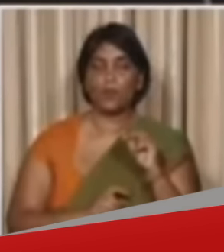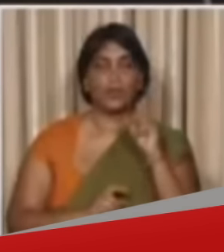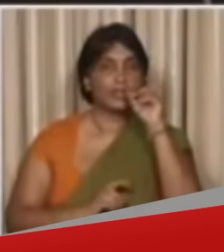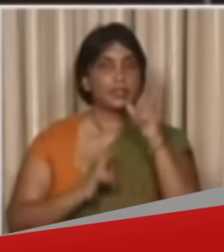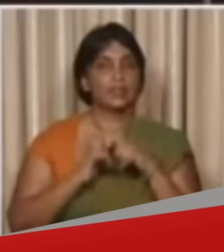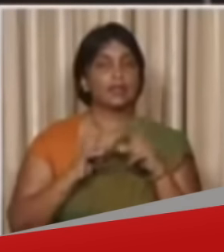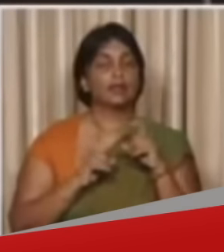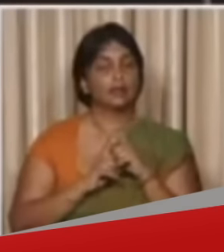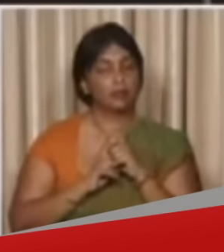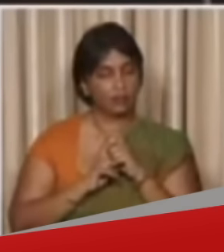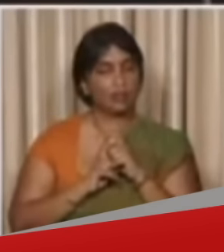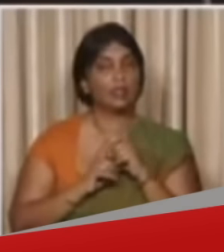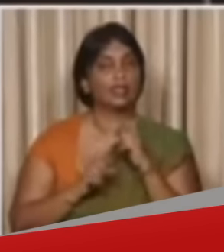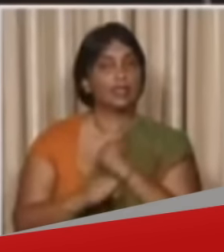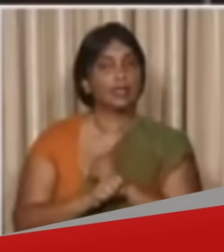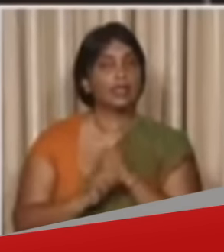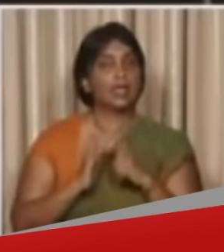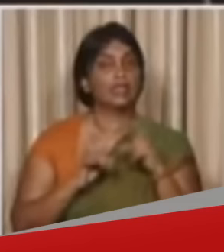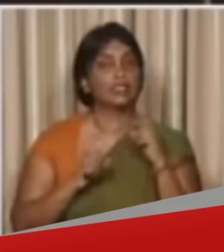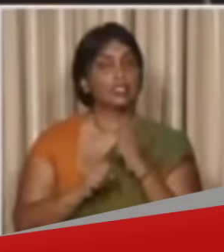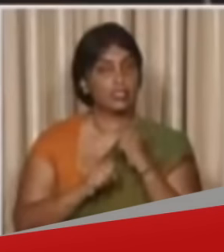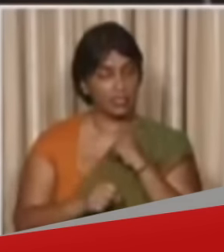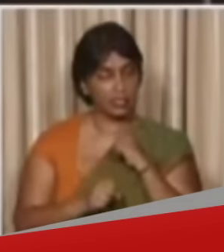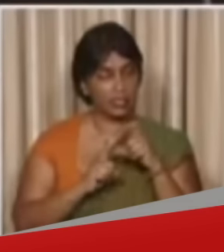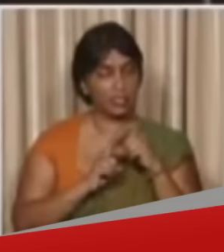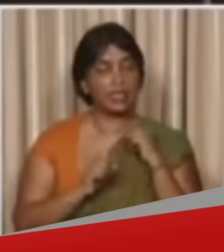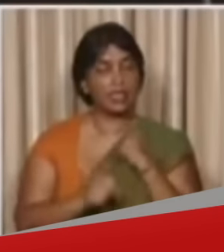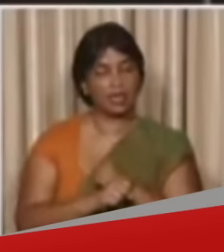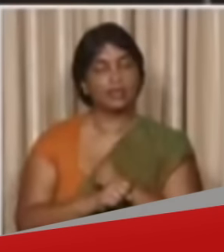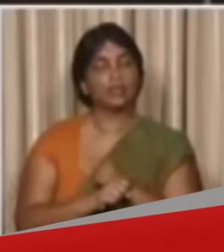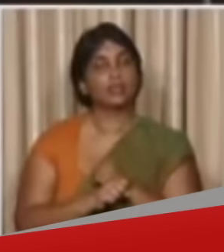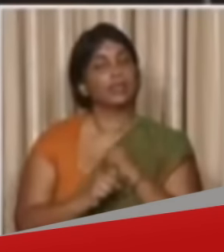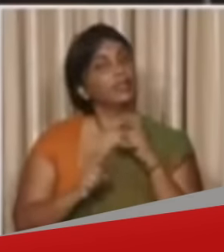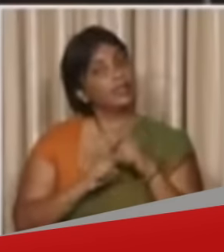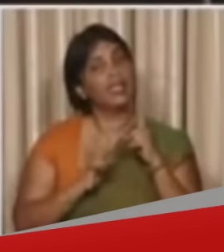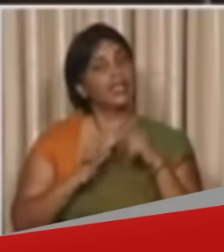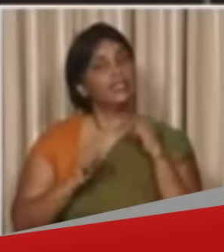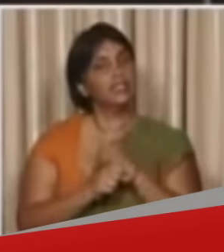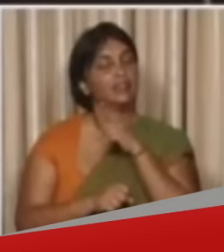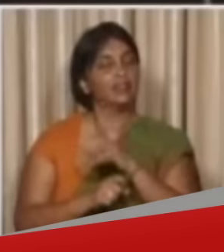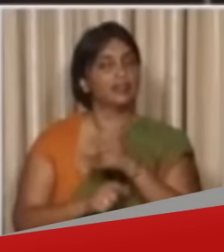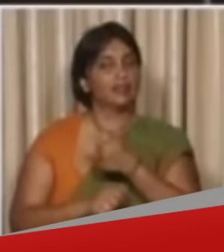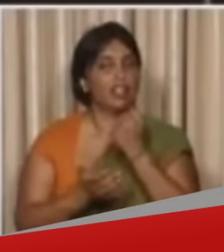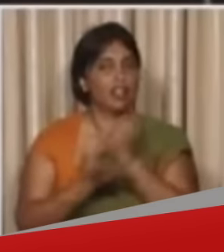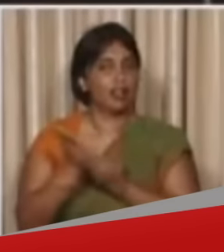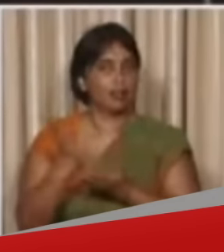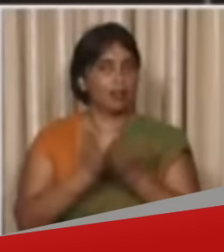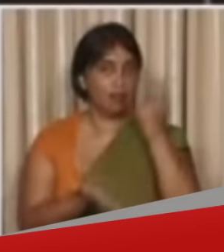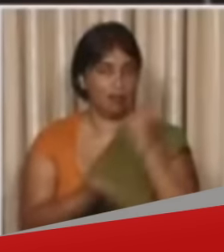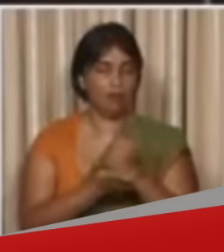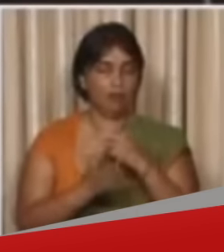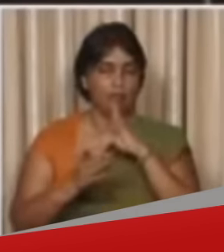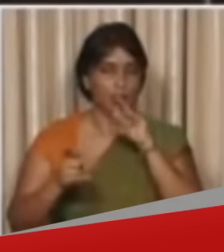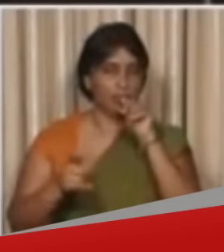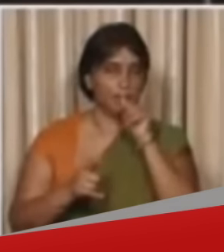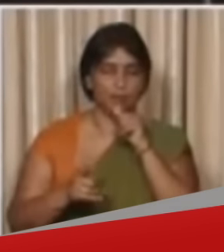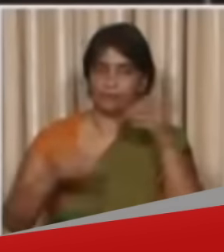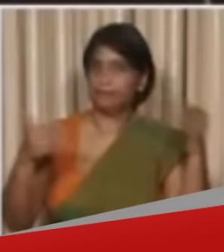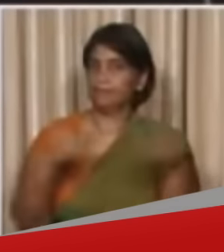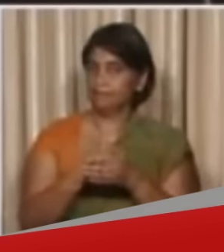එකේ DIG ට ලිපියක් යවනවා රහසිගත ඔව් මේක සීල් කරපු ලිපියක් විදිහට. හැබැයි